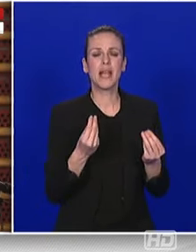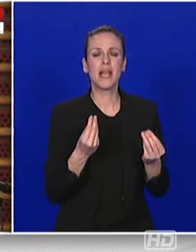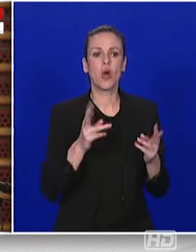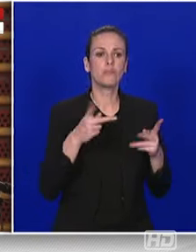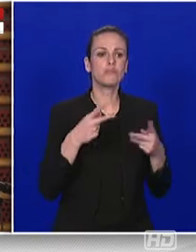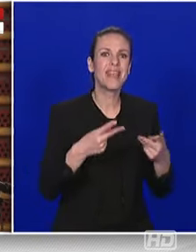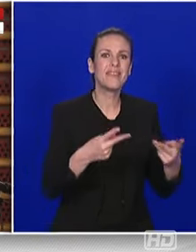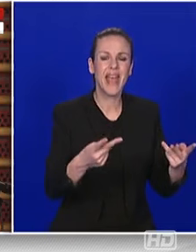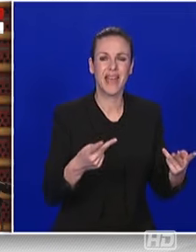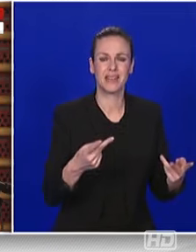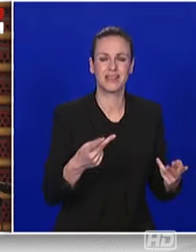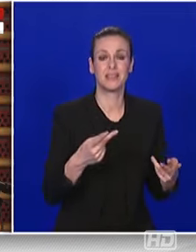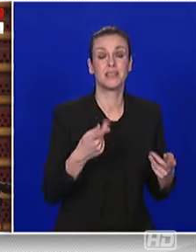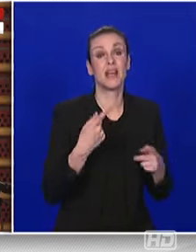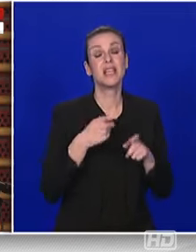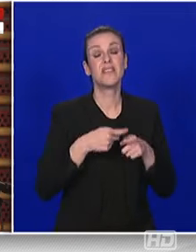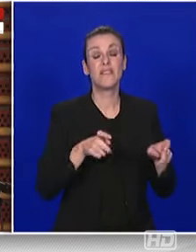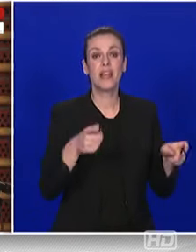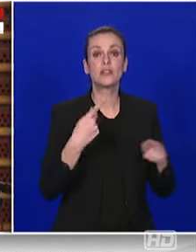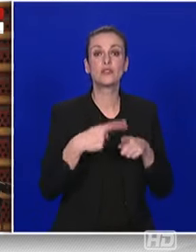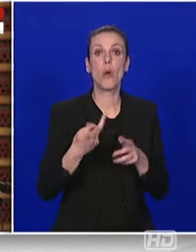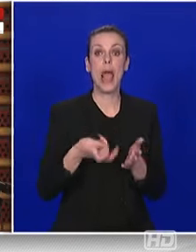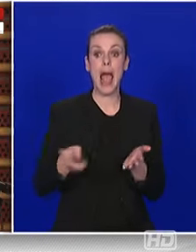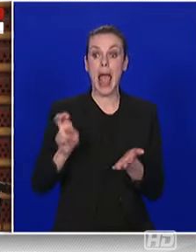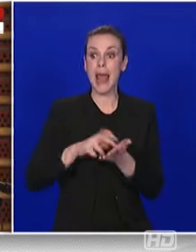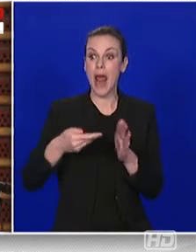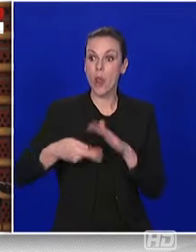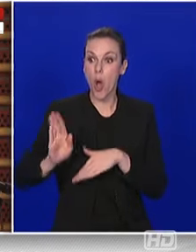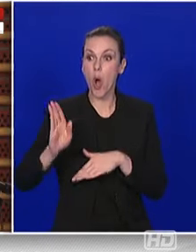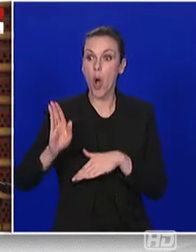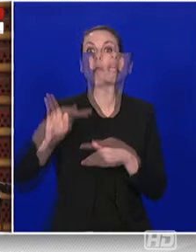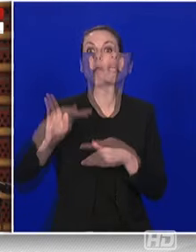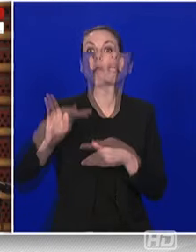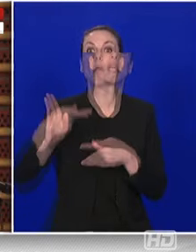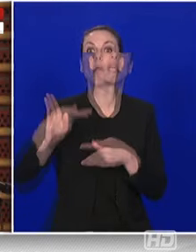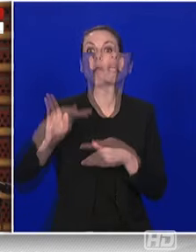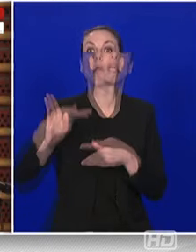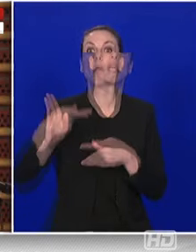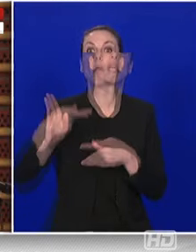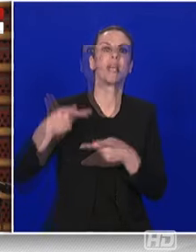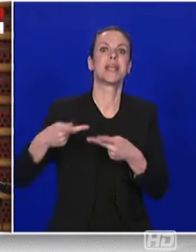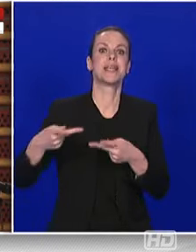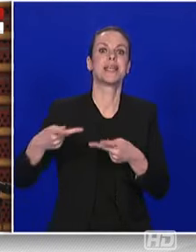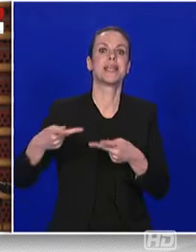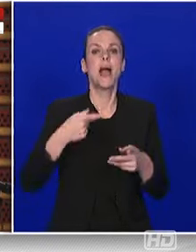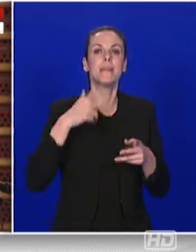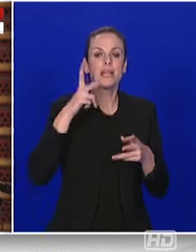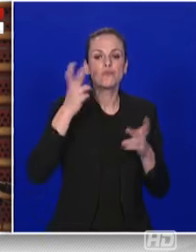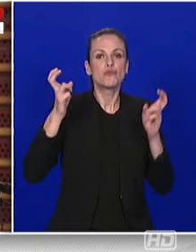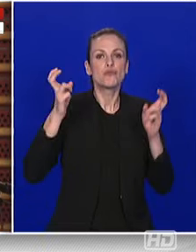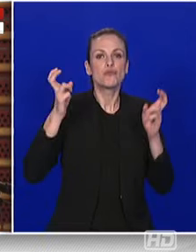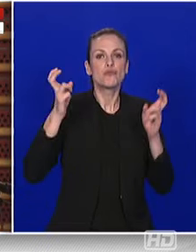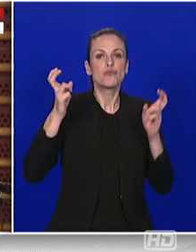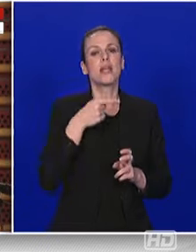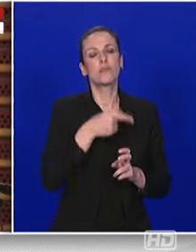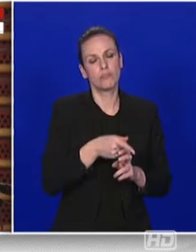infekciju zahvaljujući ranom puštanju iz izolacije svedemo na minimum. To je logika opća s kojom će se ići,